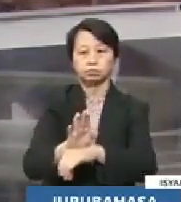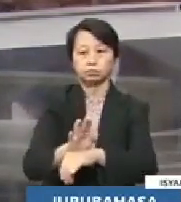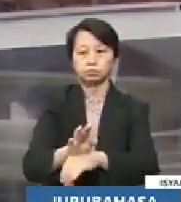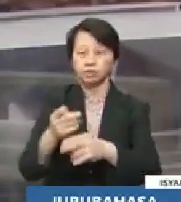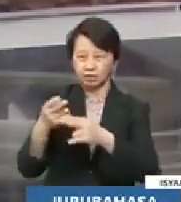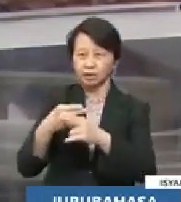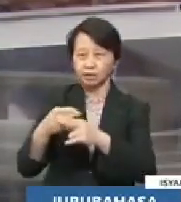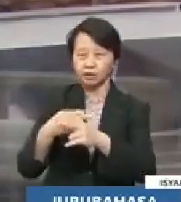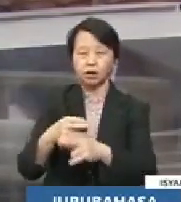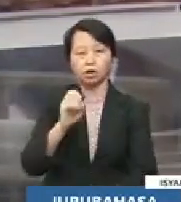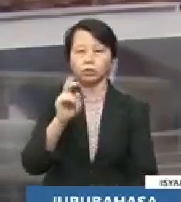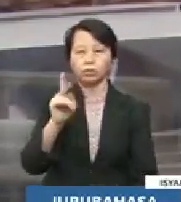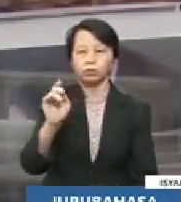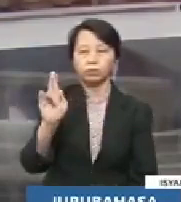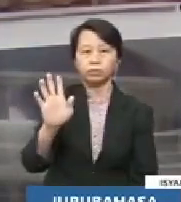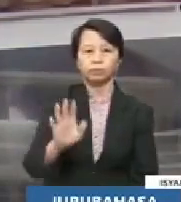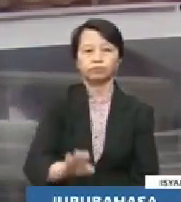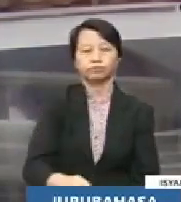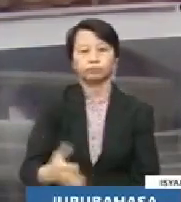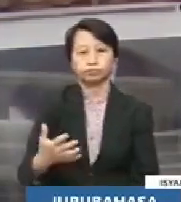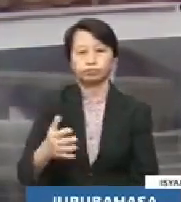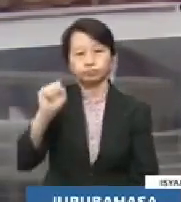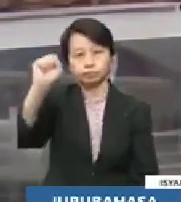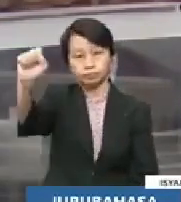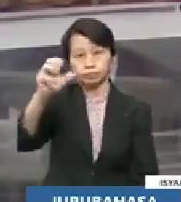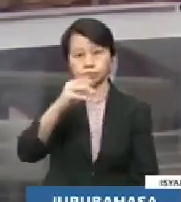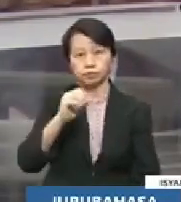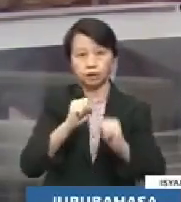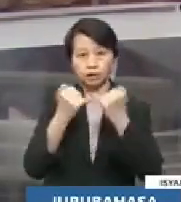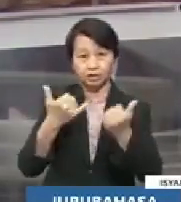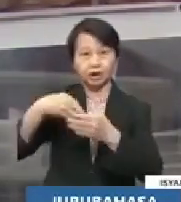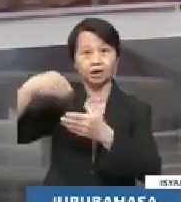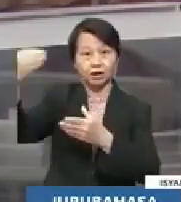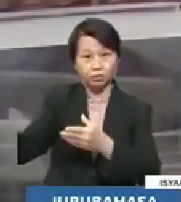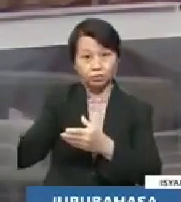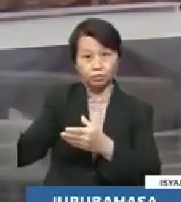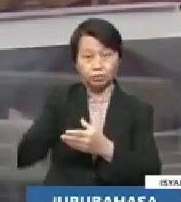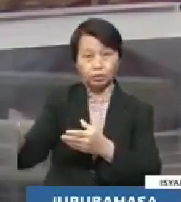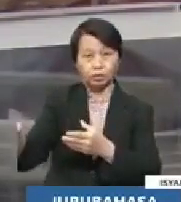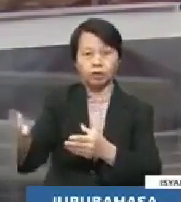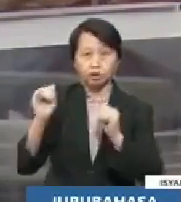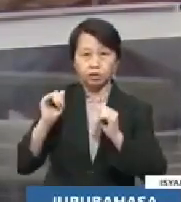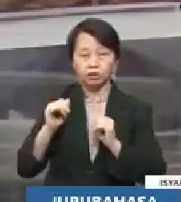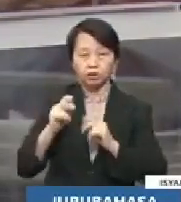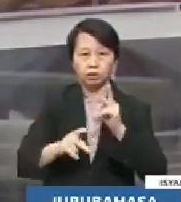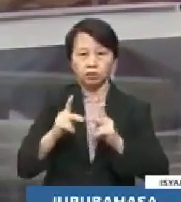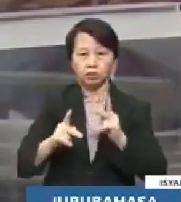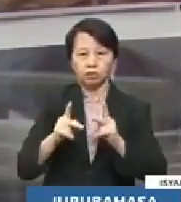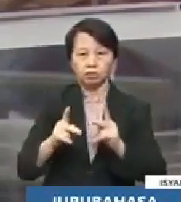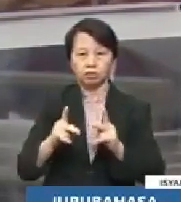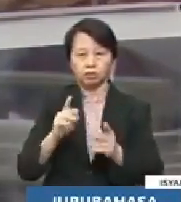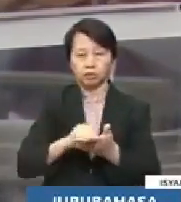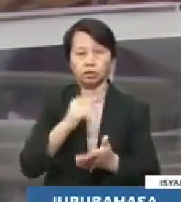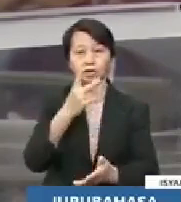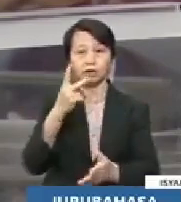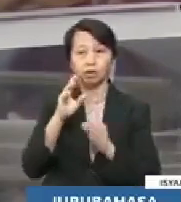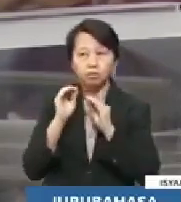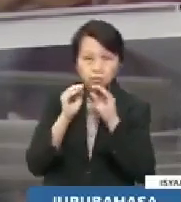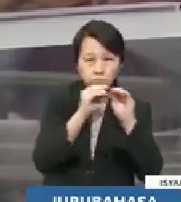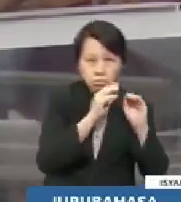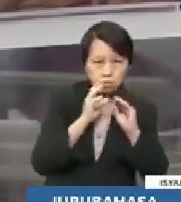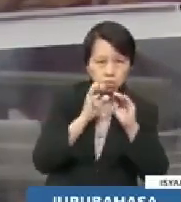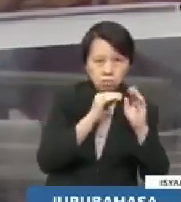Kapan ringkas pakai antara negeri Saba dan serikat asing ini memang menjadi buah mulut diakui